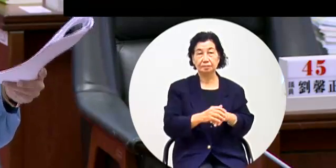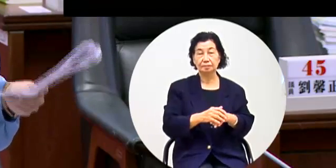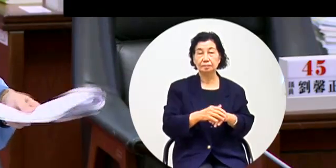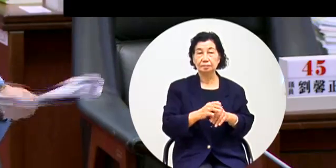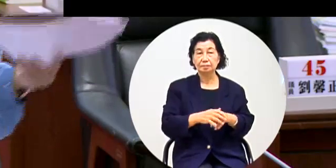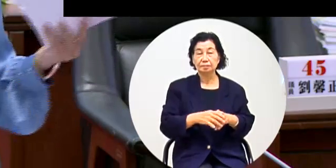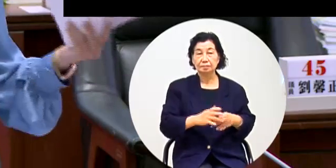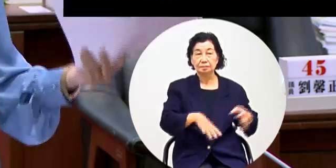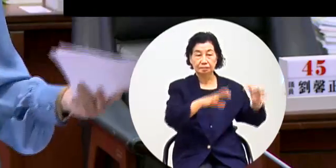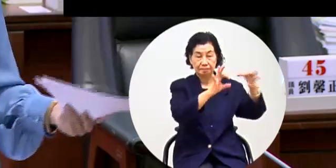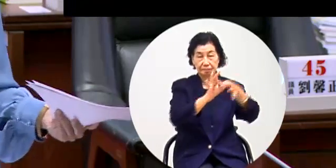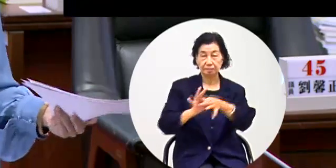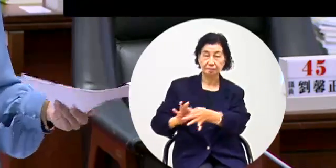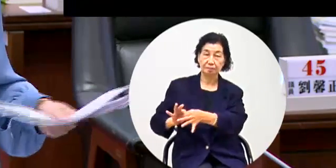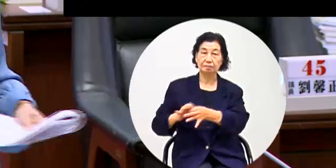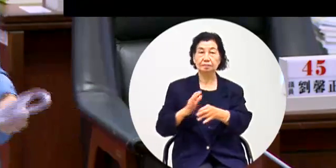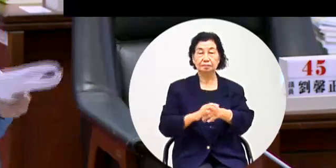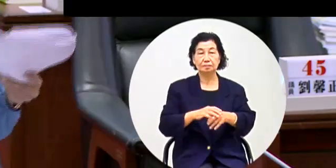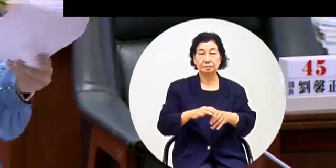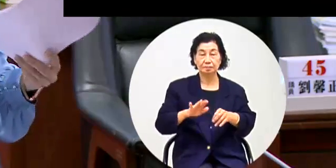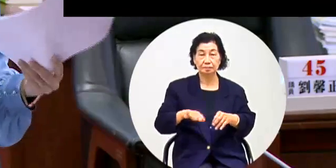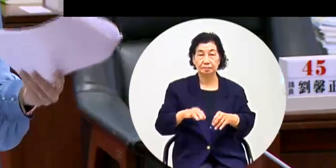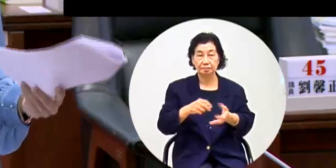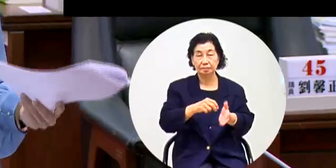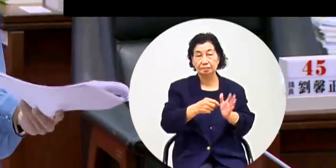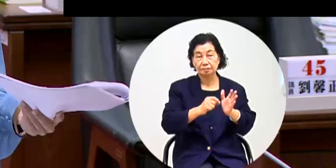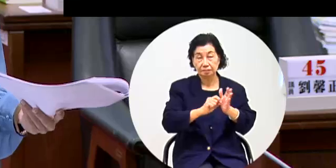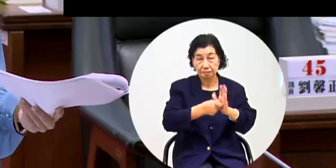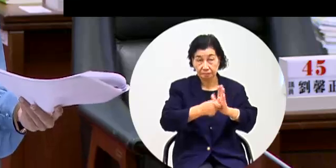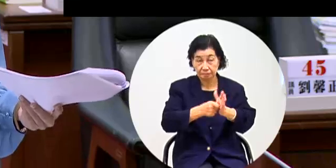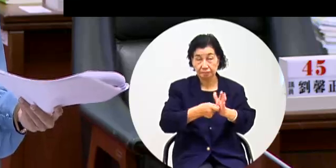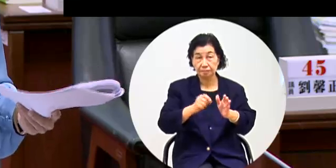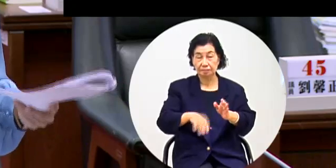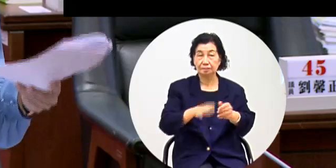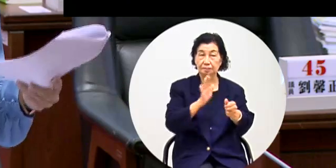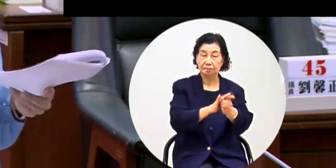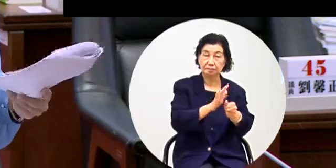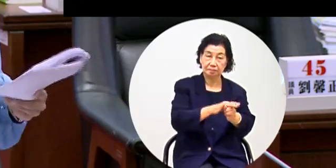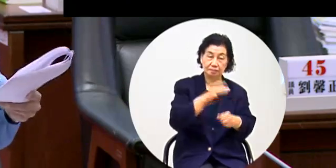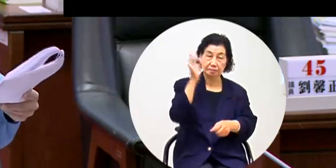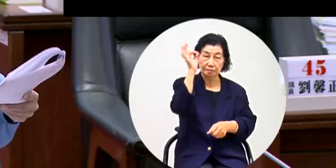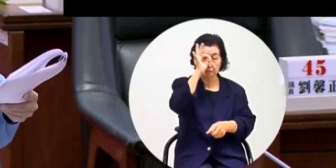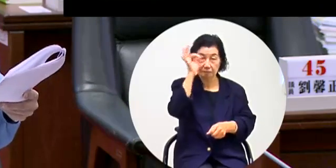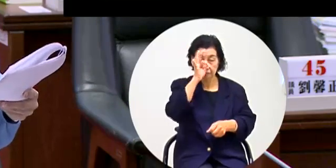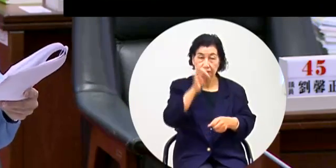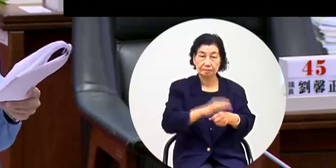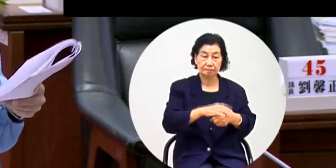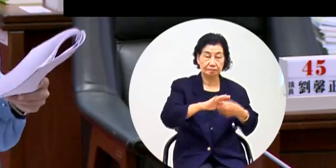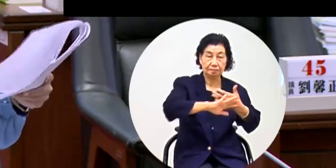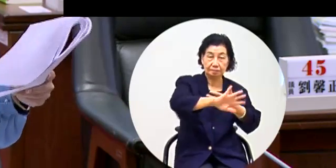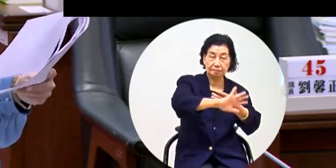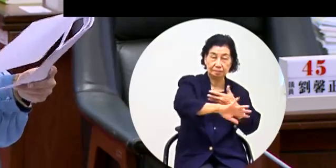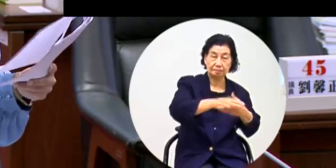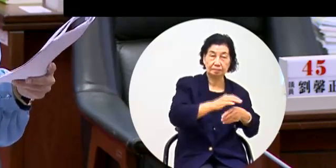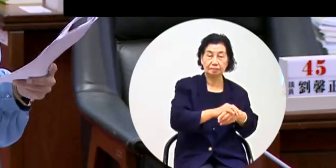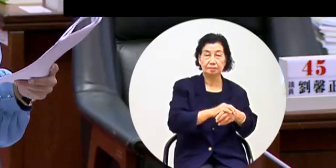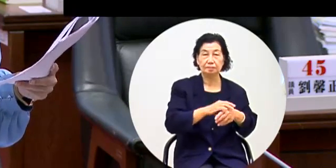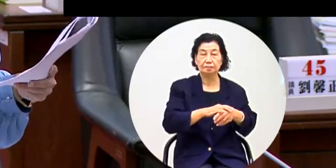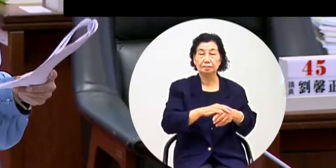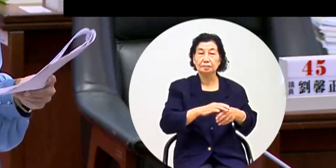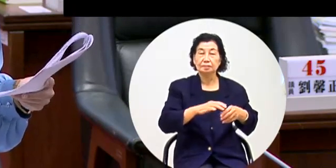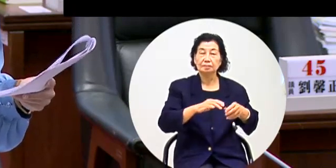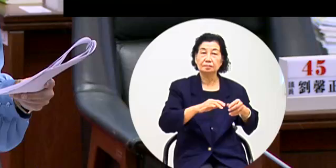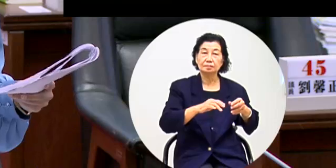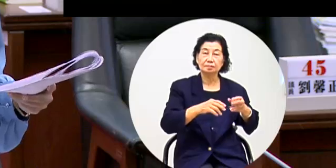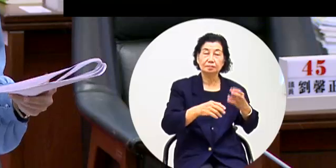产业的部分，他可能还在，你要帮他找，或者说我们将来也可能有别的产业的聚落的时候，这一些怎么办？你这一些地